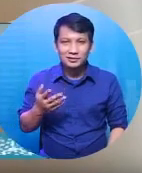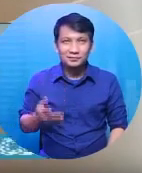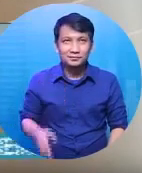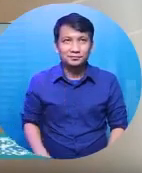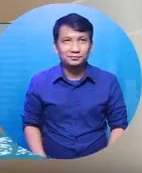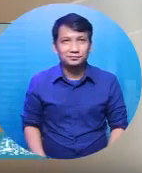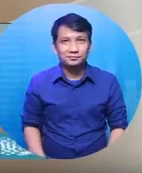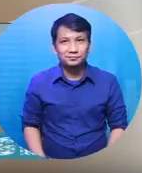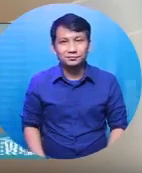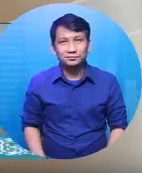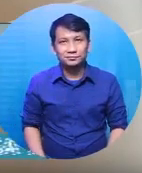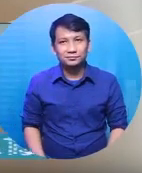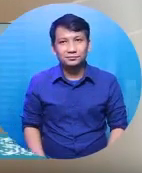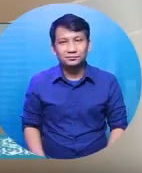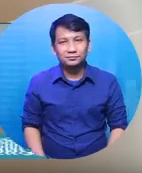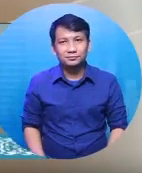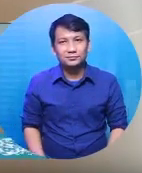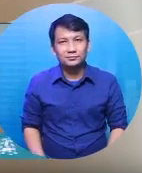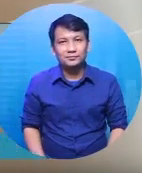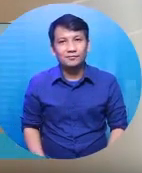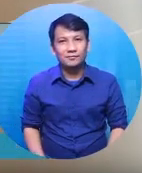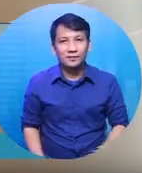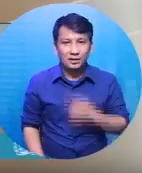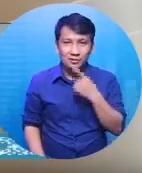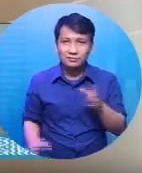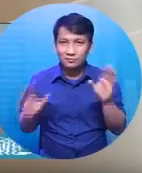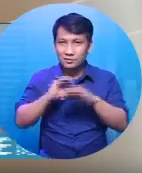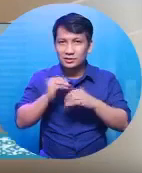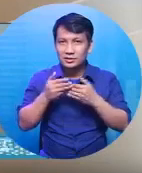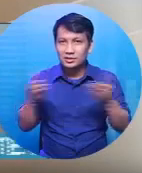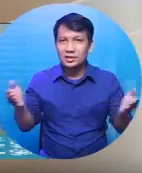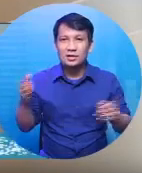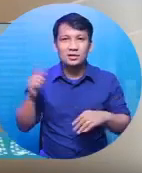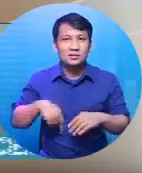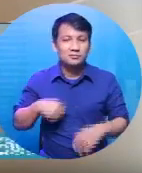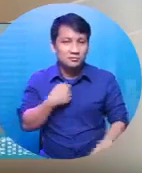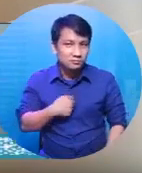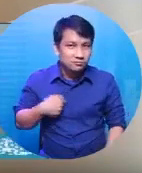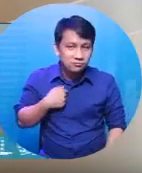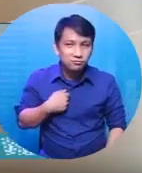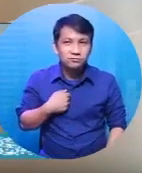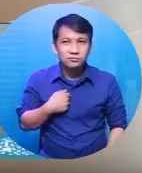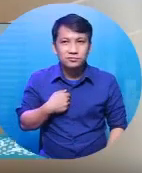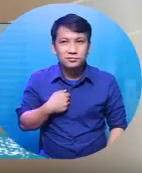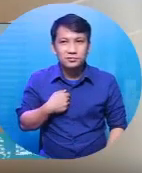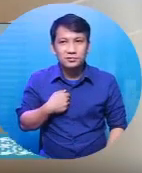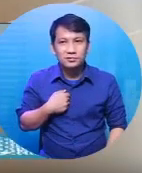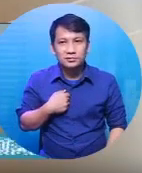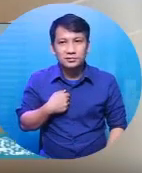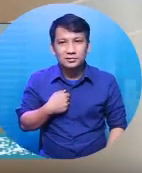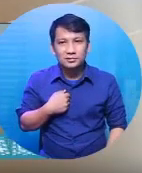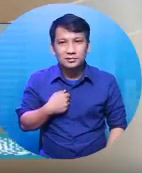natin. Nay, okay, Nay. Wala tayong mapunta dito. Nay, pasensya na, Nay, ha. Nay, magsalita lang ako.